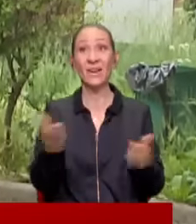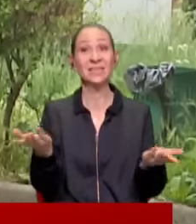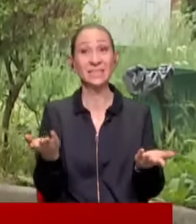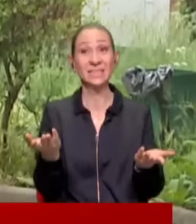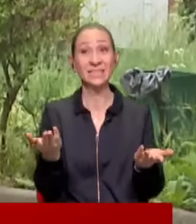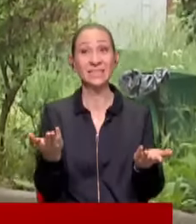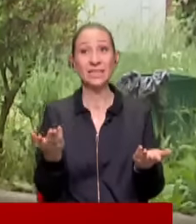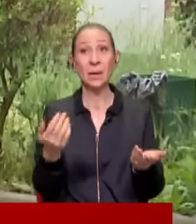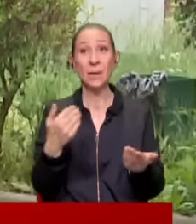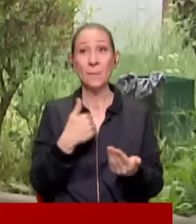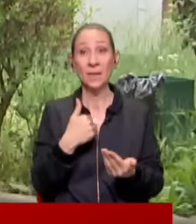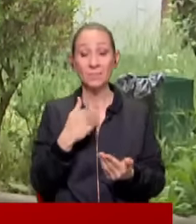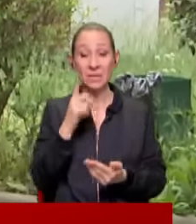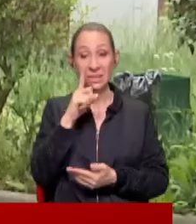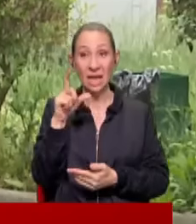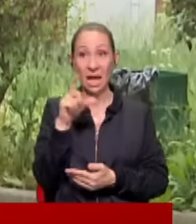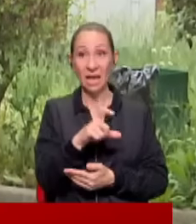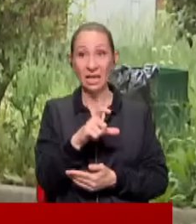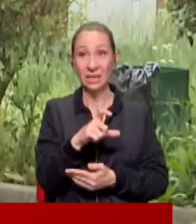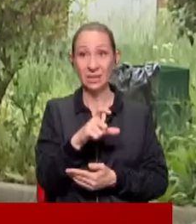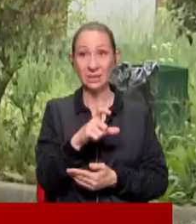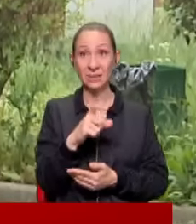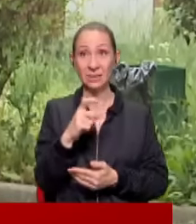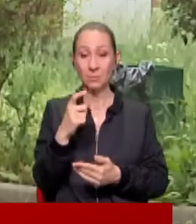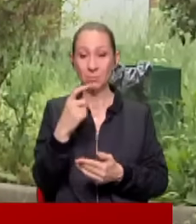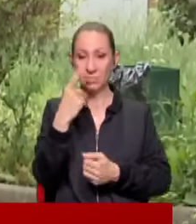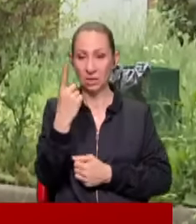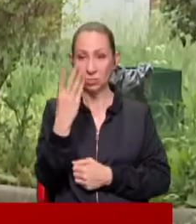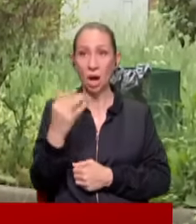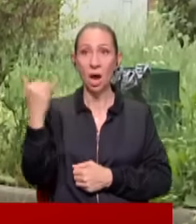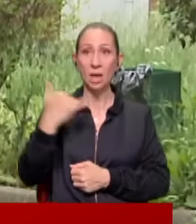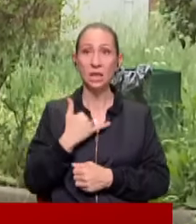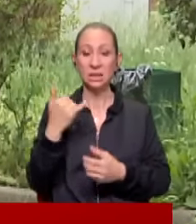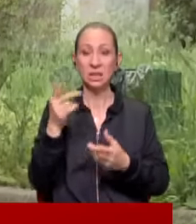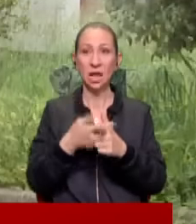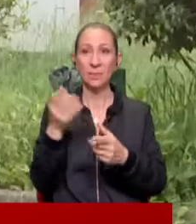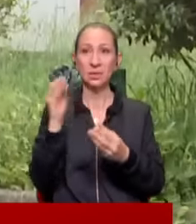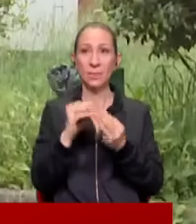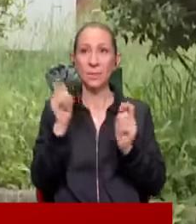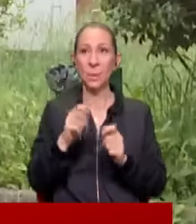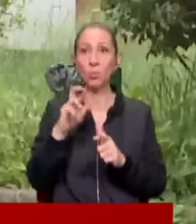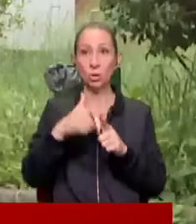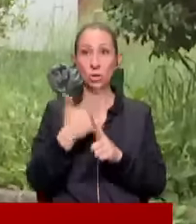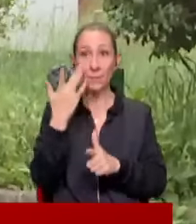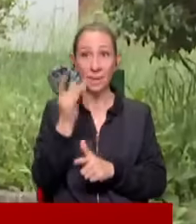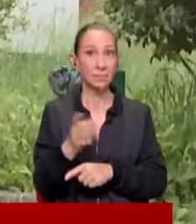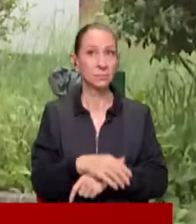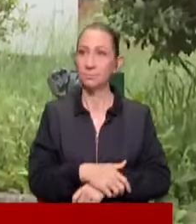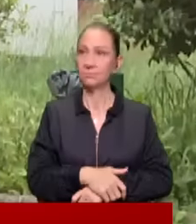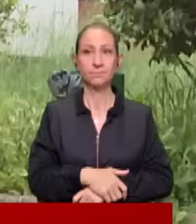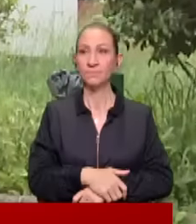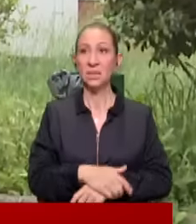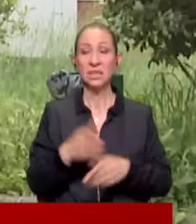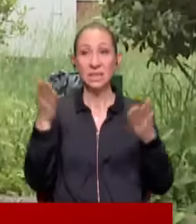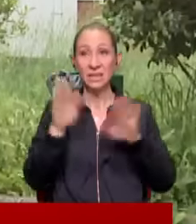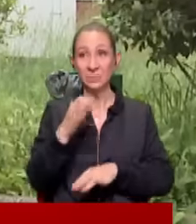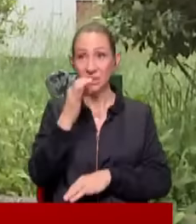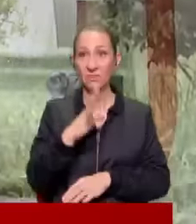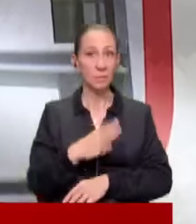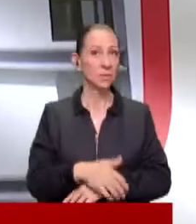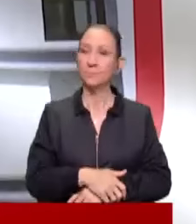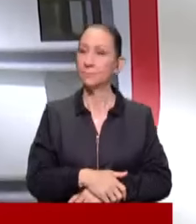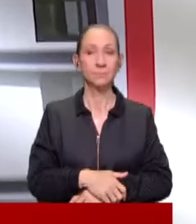veriyorsunuz? Benim Nisan ayı yıl dönümüm. Aradılar, kirama zam yaptılar. Proje belli mi? Yok, hayır. Yıkım izni var mı?